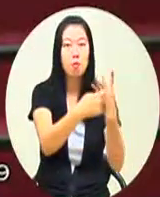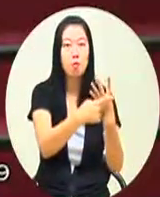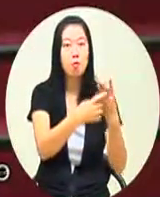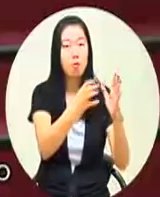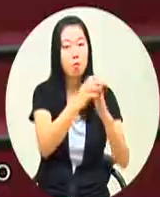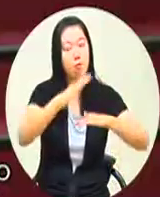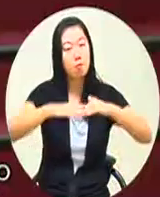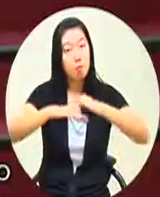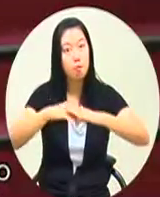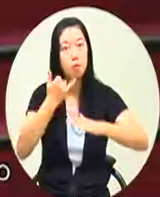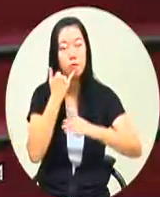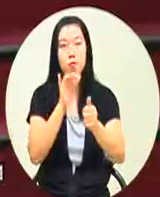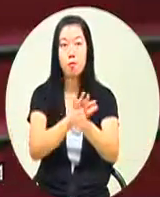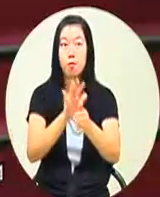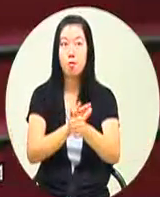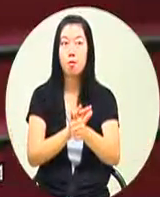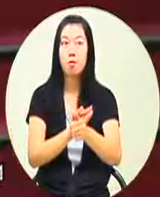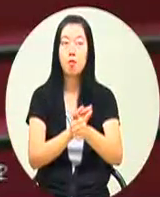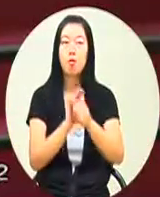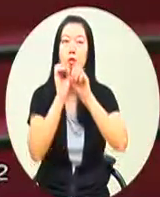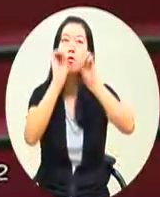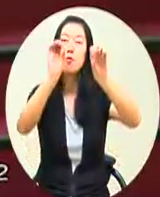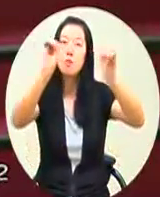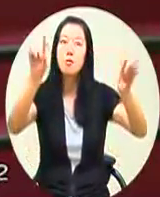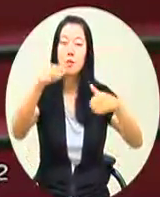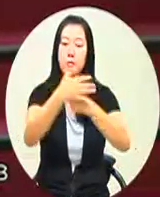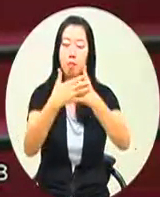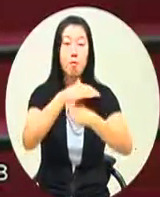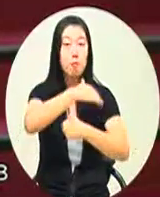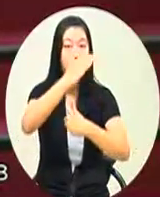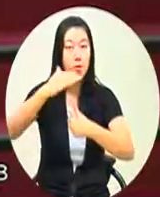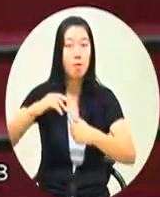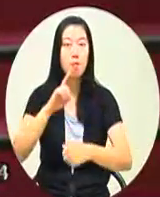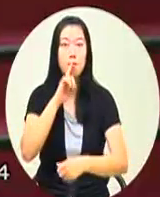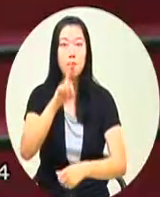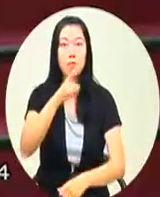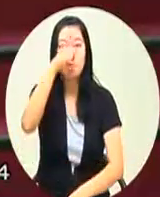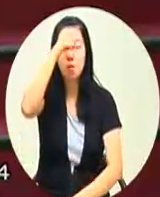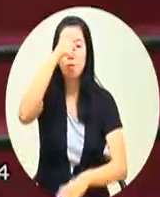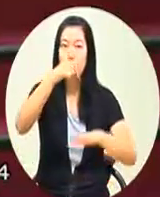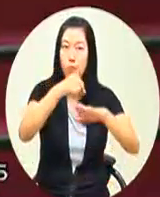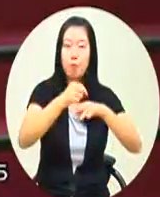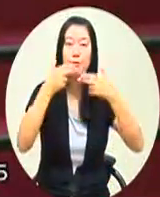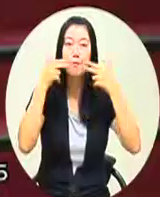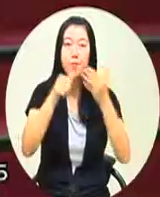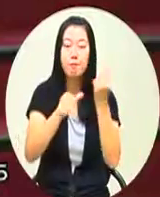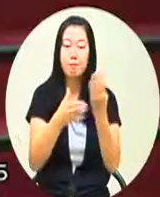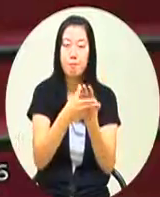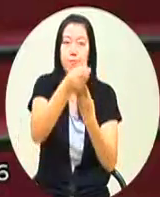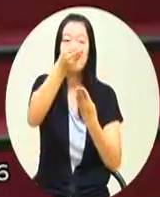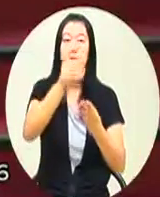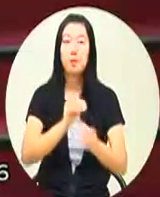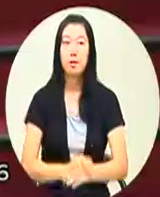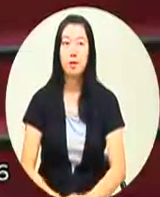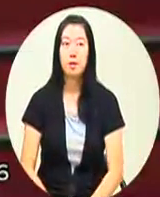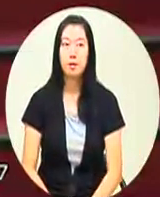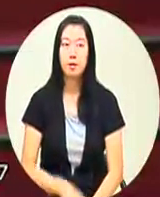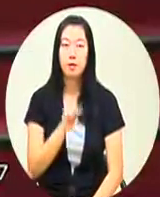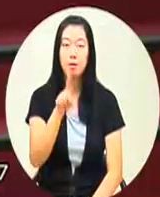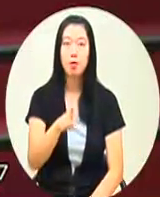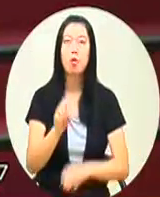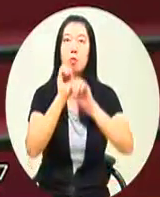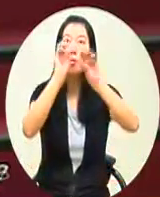助行销宝山的黄金野生茶，包括行销的